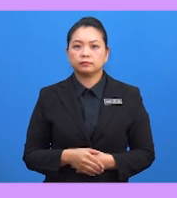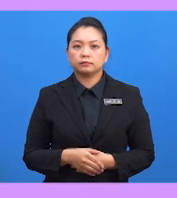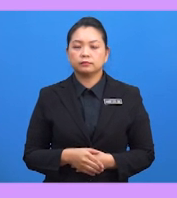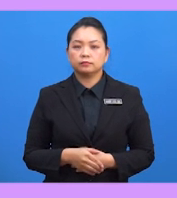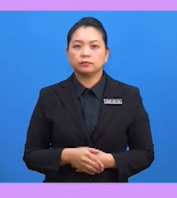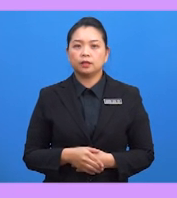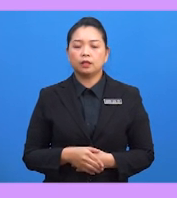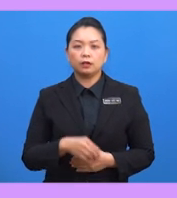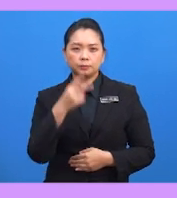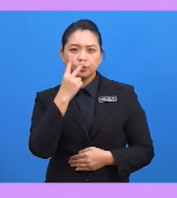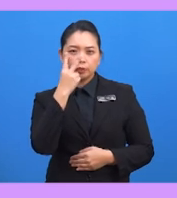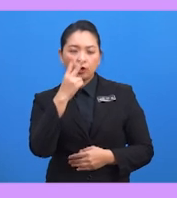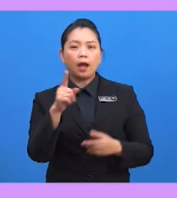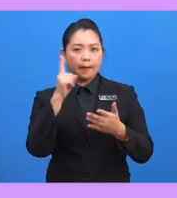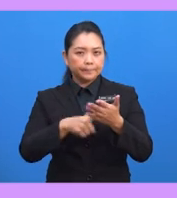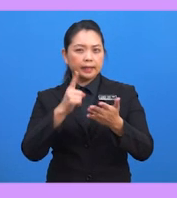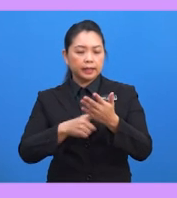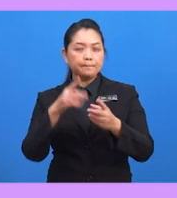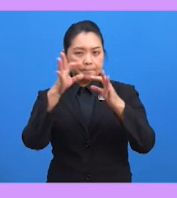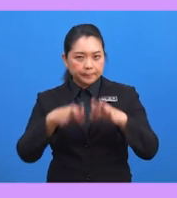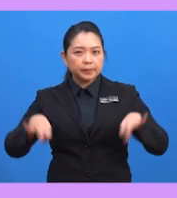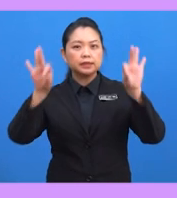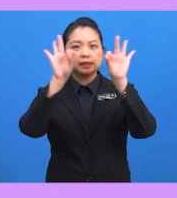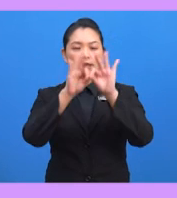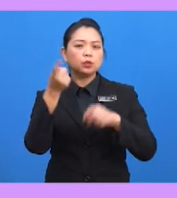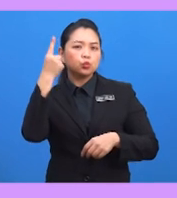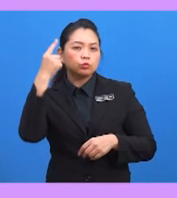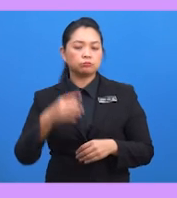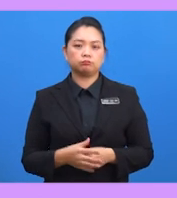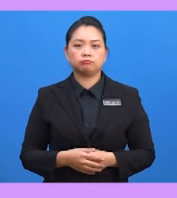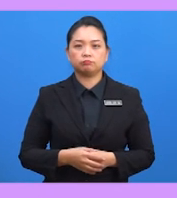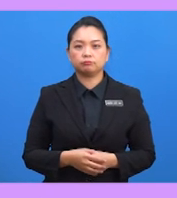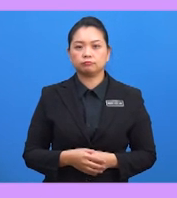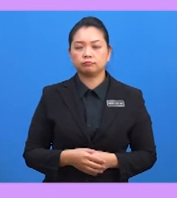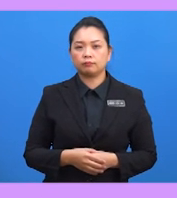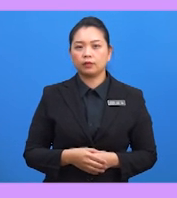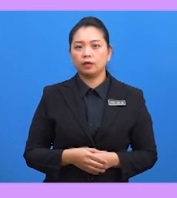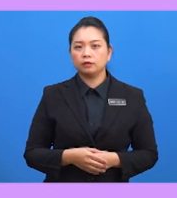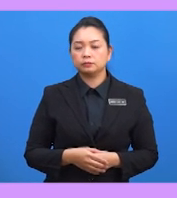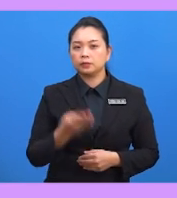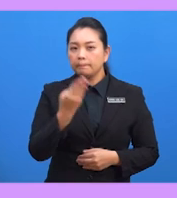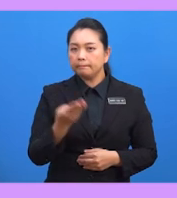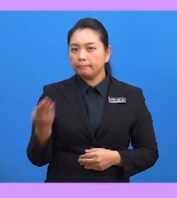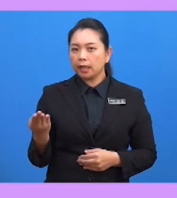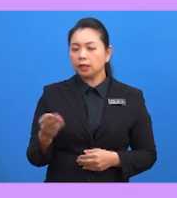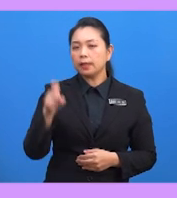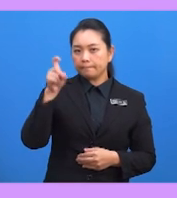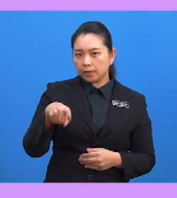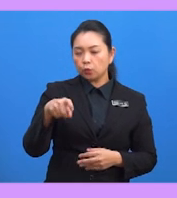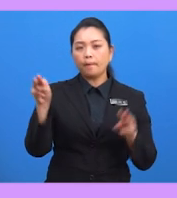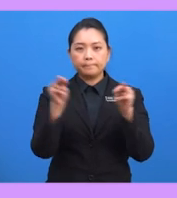individu mendahulukan perkara penting, terutamanya barang keperluan seperti